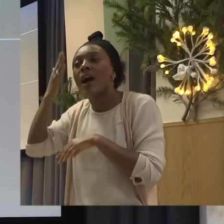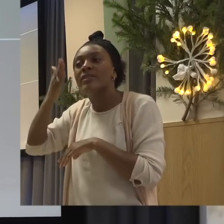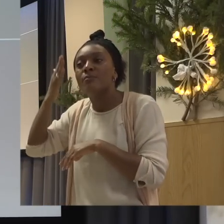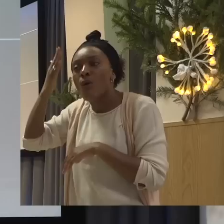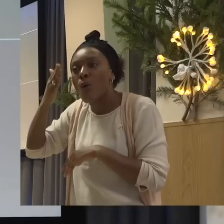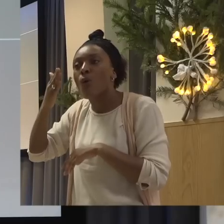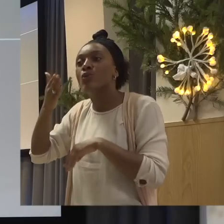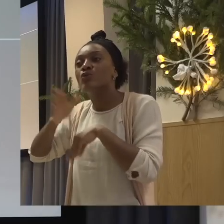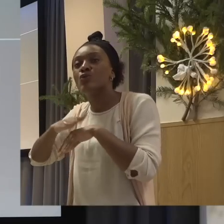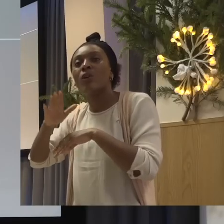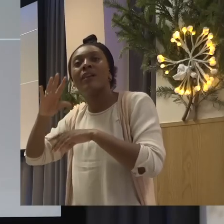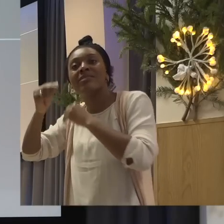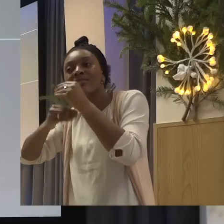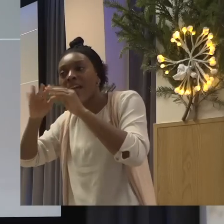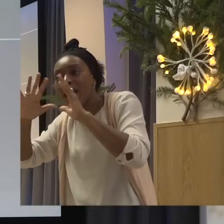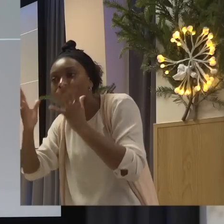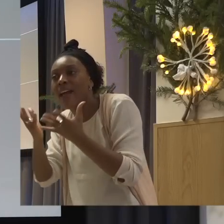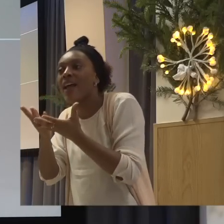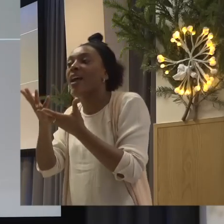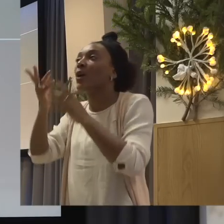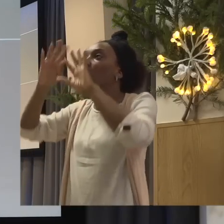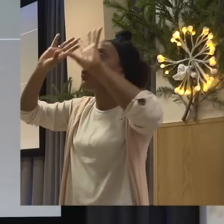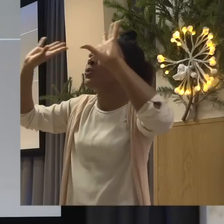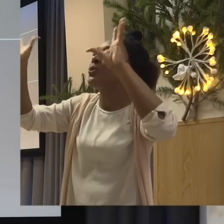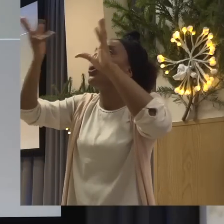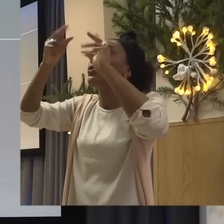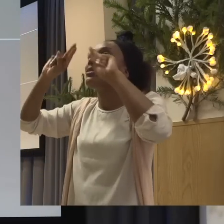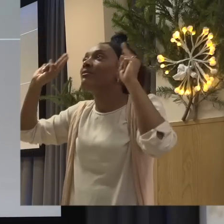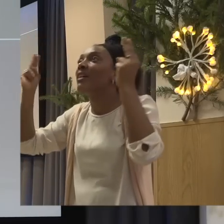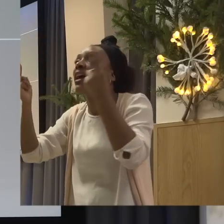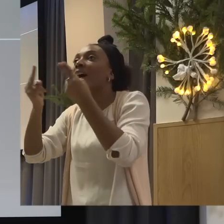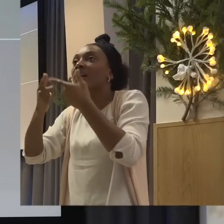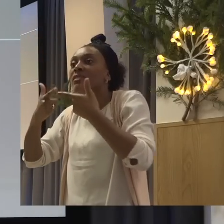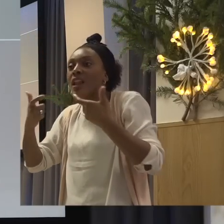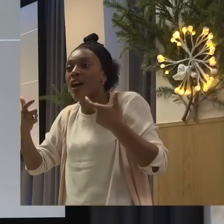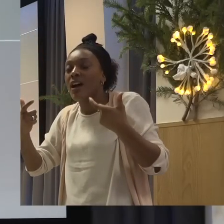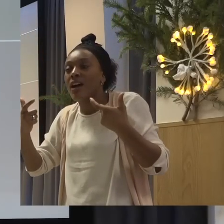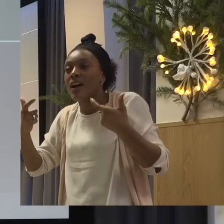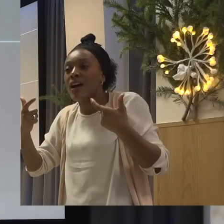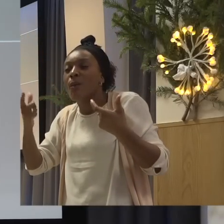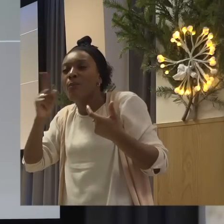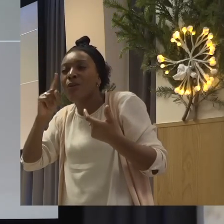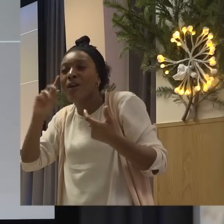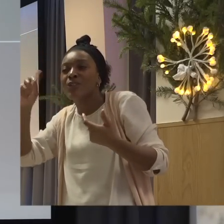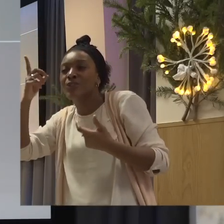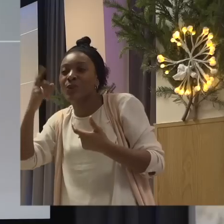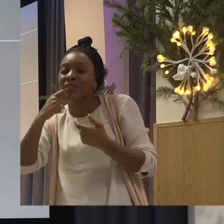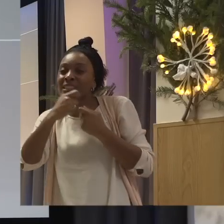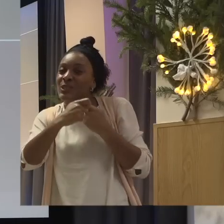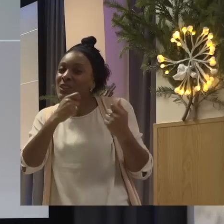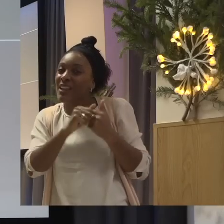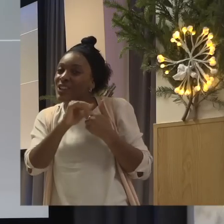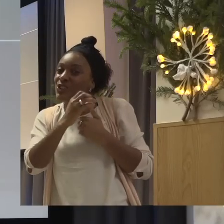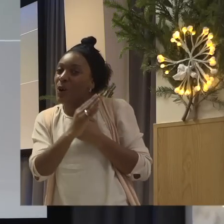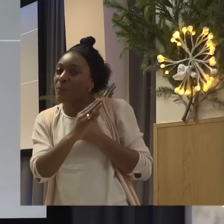terre, parle du système de l'univers. Au fait, Dieu est en train de changer le regard de